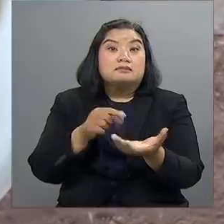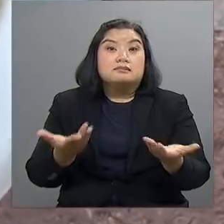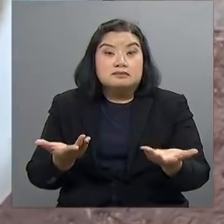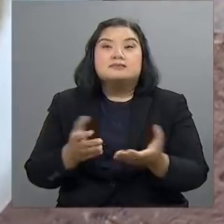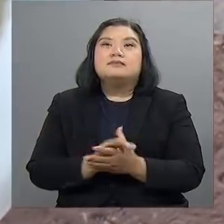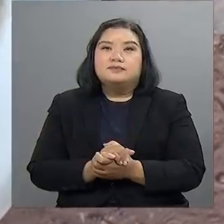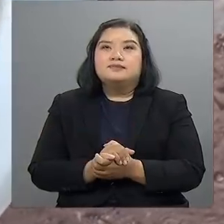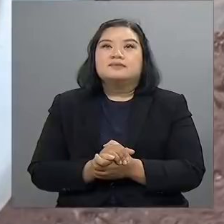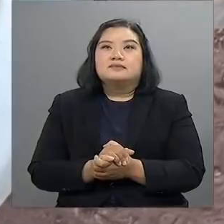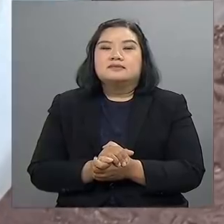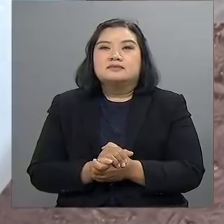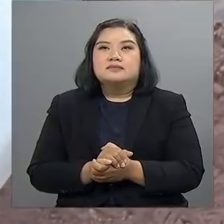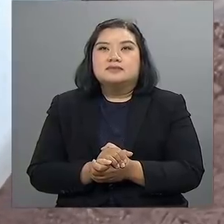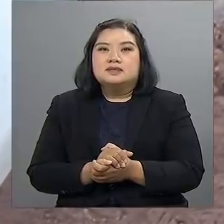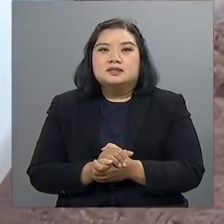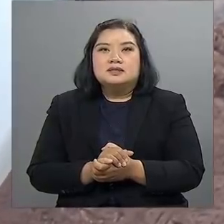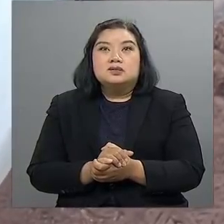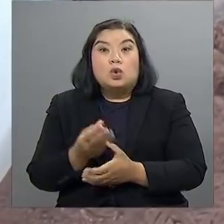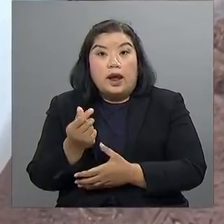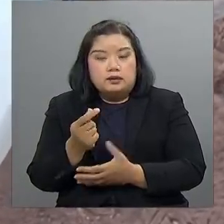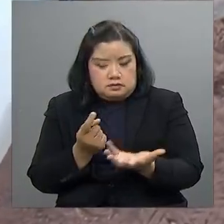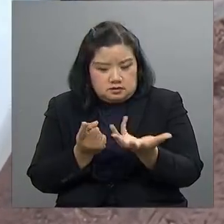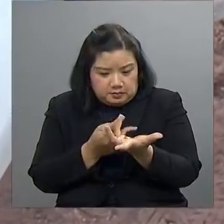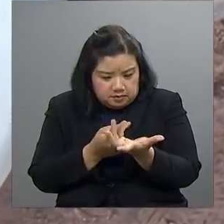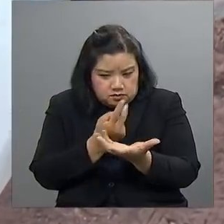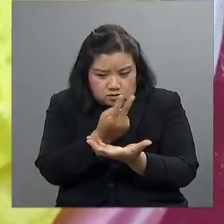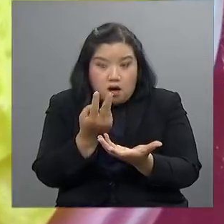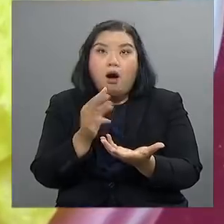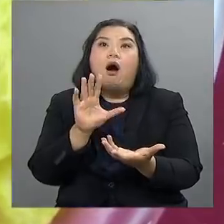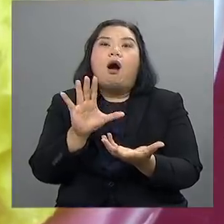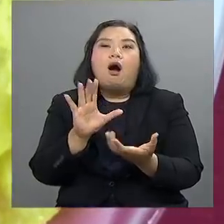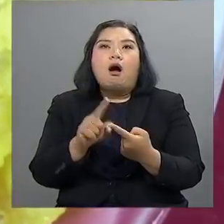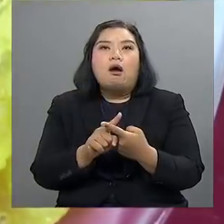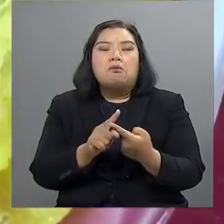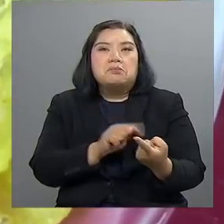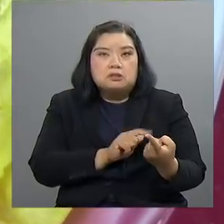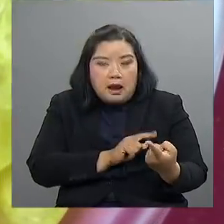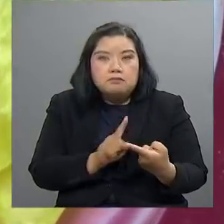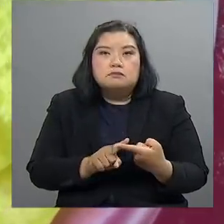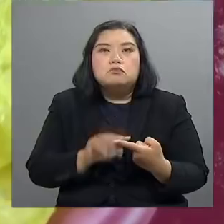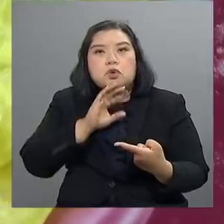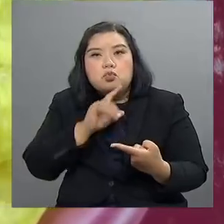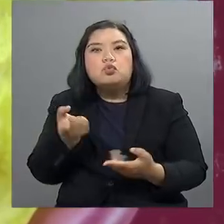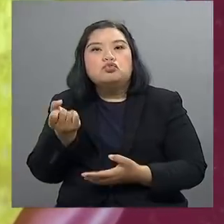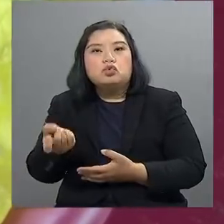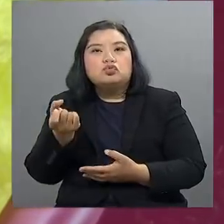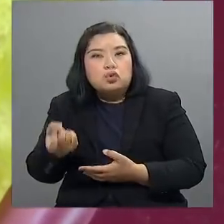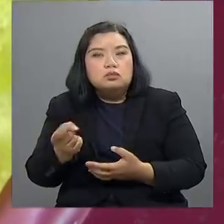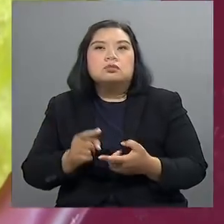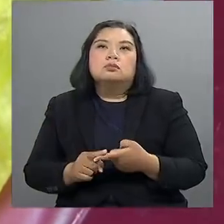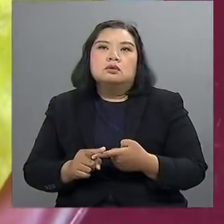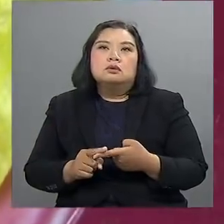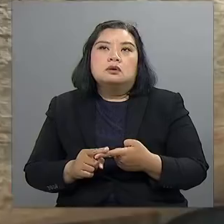มดานะลูกชิ้นกี่ลูกเนี่ย1 2 3 4 5ลูกเลย ตับสดอีก เออมีเครื่องในมีหมูใส่เต็มที่เลยคุณผู้ช